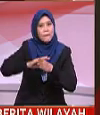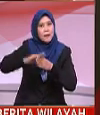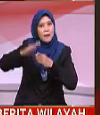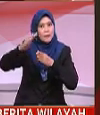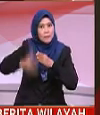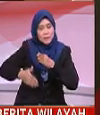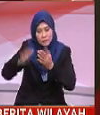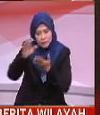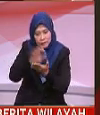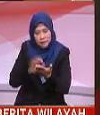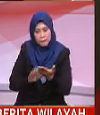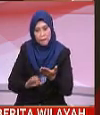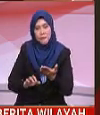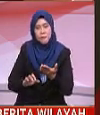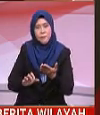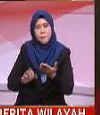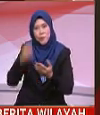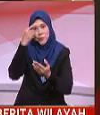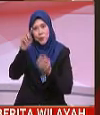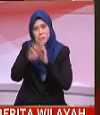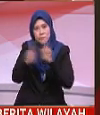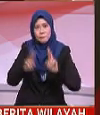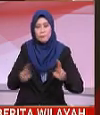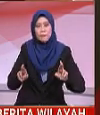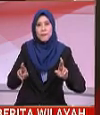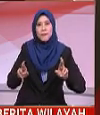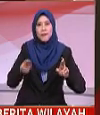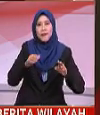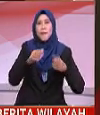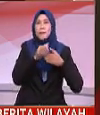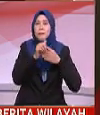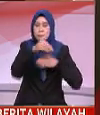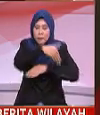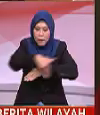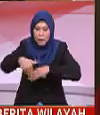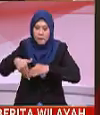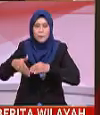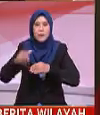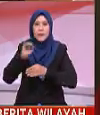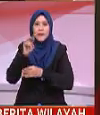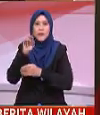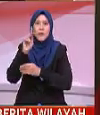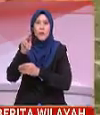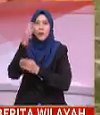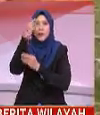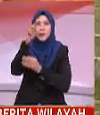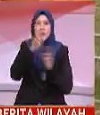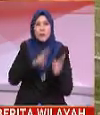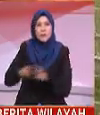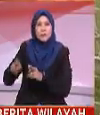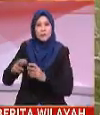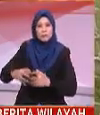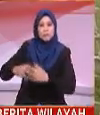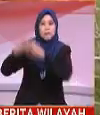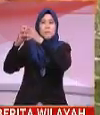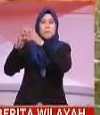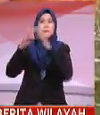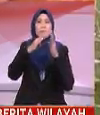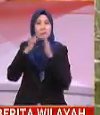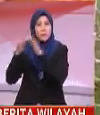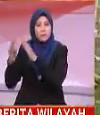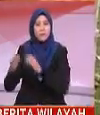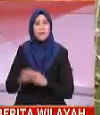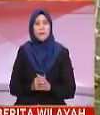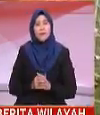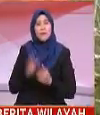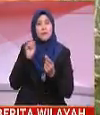memfinaliskan draft bagi penyediaan satu pelan induk pembangunan pelancongan daerah Sandakan. Farida berkata demikian